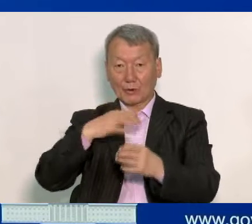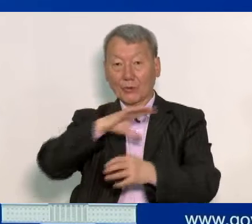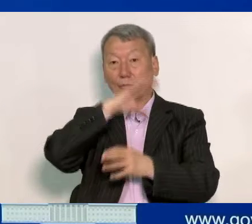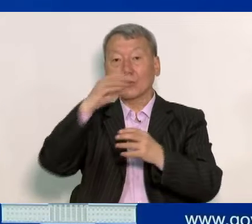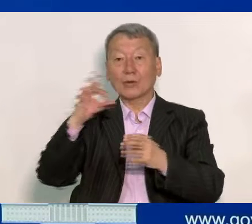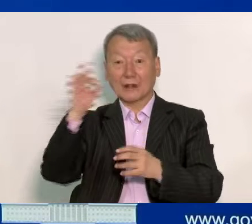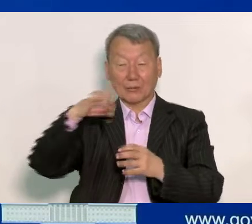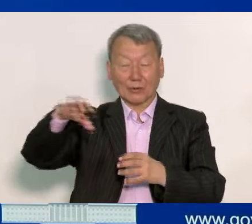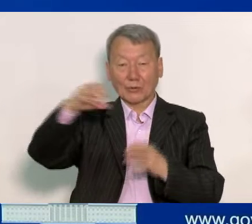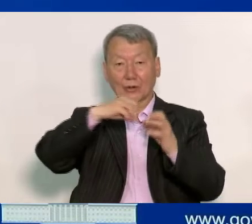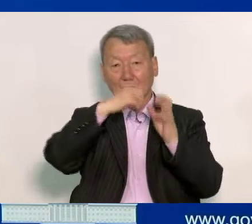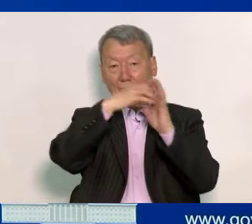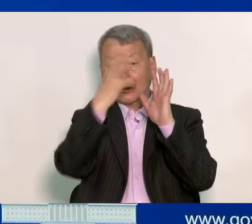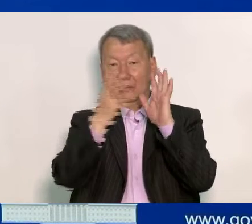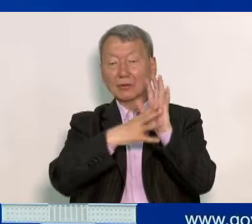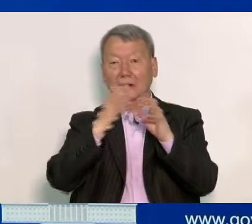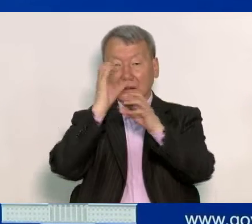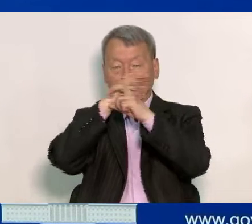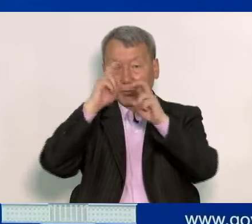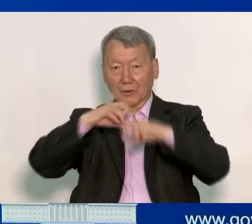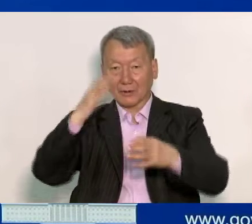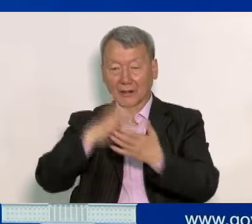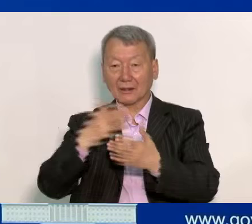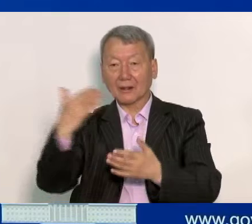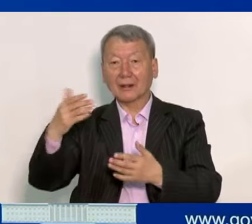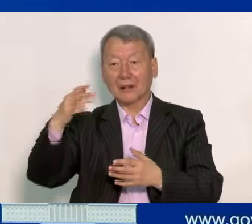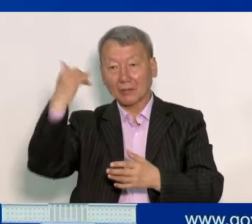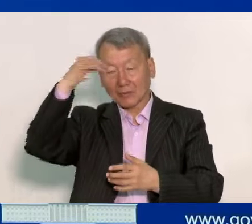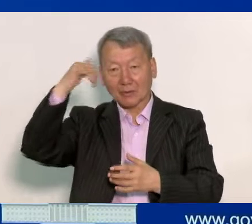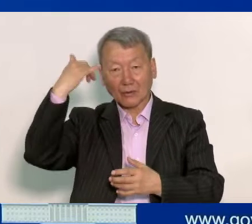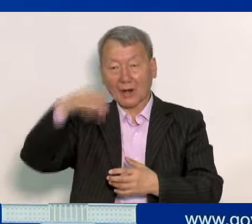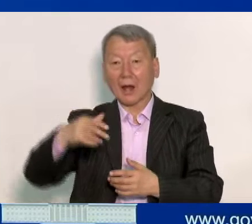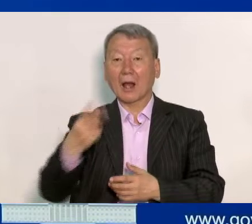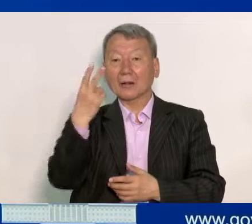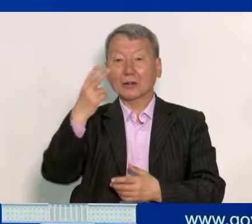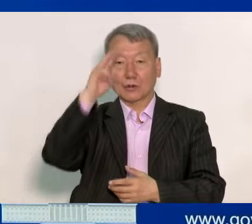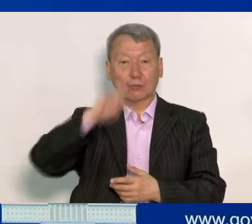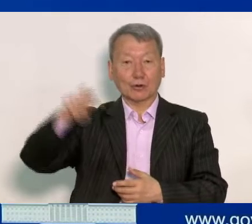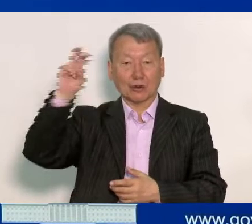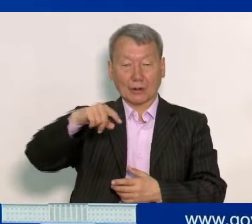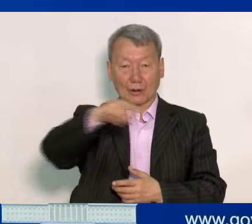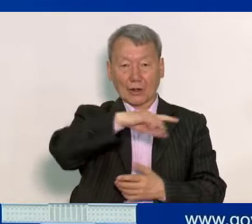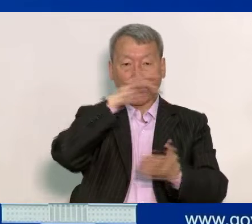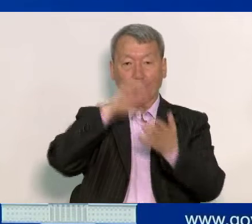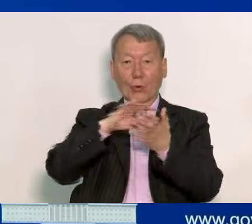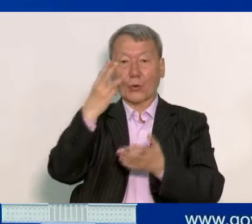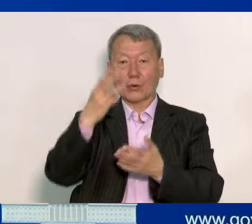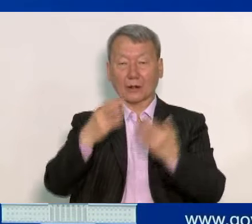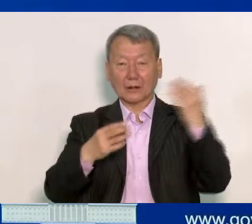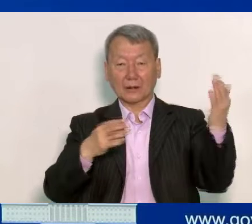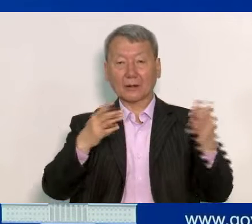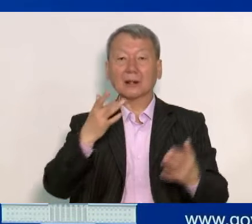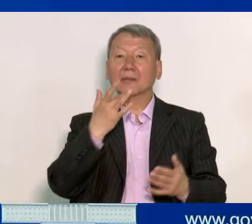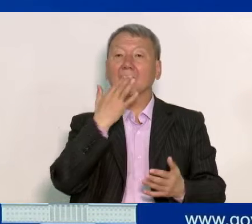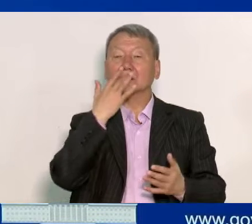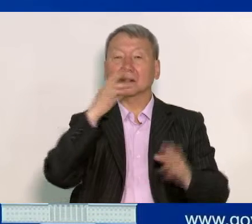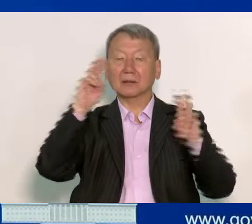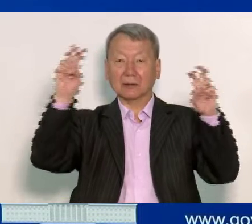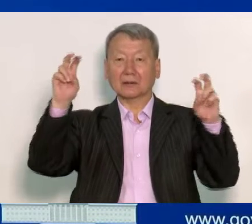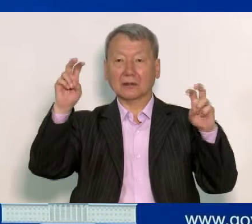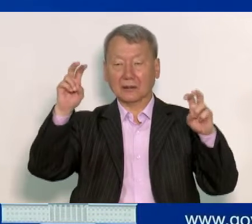лаборатория республиканын аймагында иш алып барып атат. Ошонун ичинен 2 лаборатория бул Бишкек шаары менен Ош шаарында бир улуттук статуска ээ